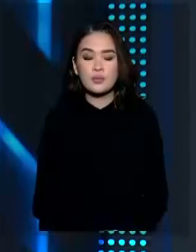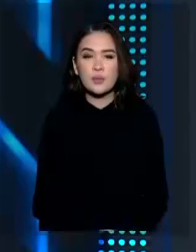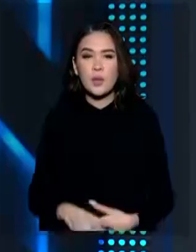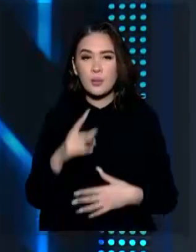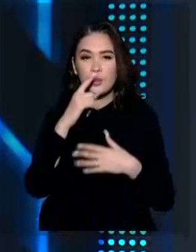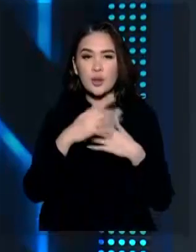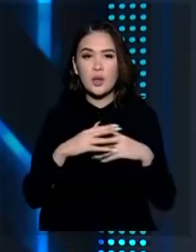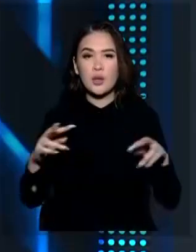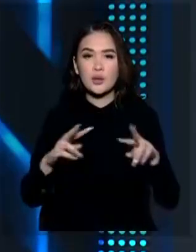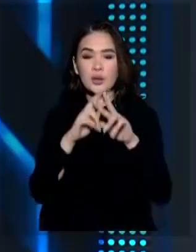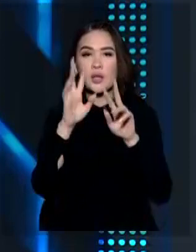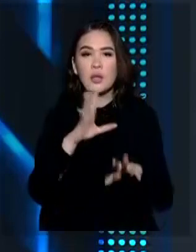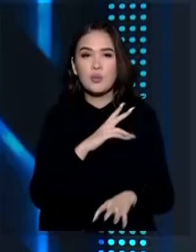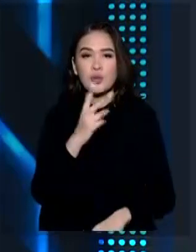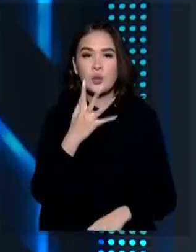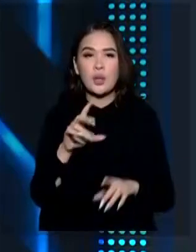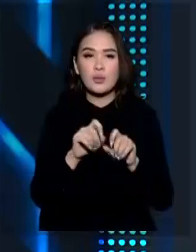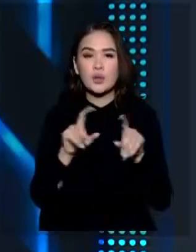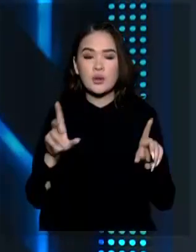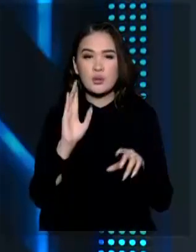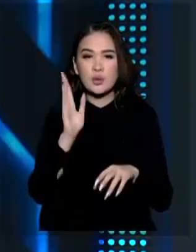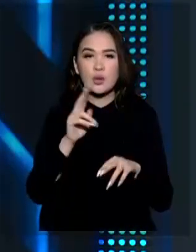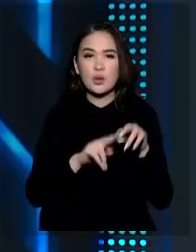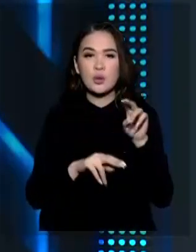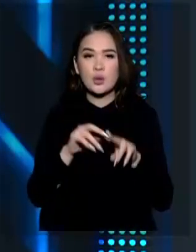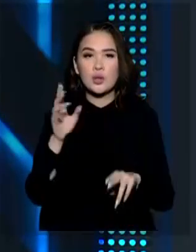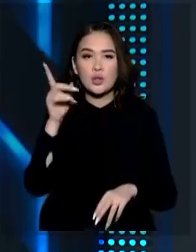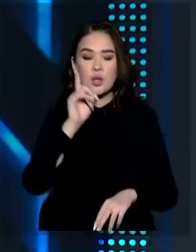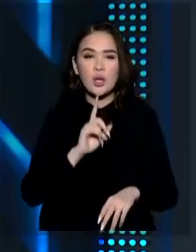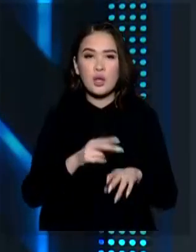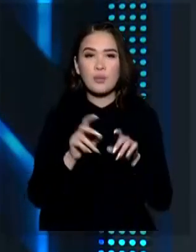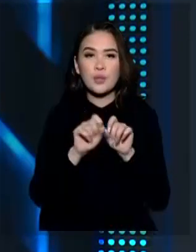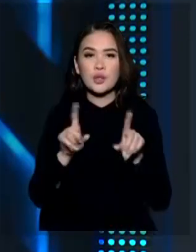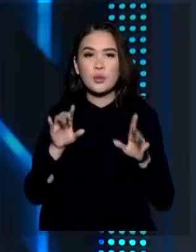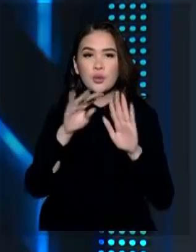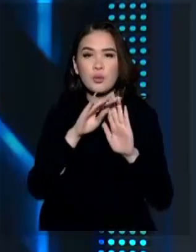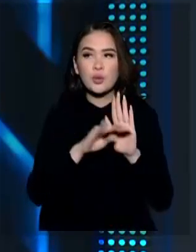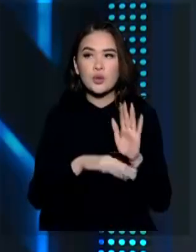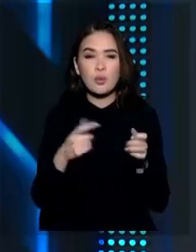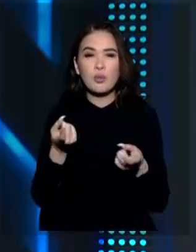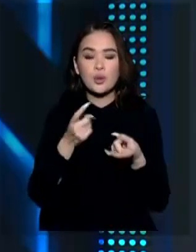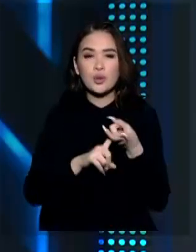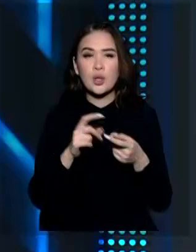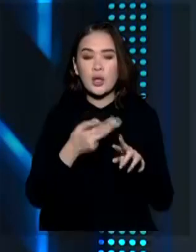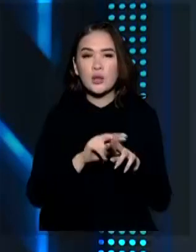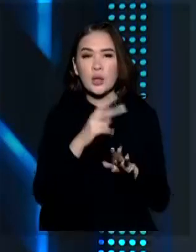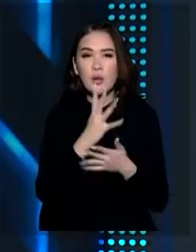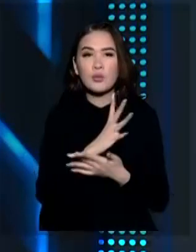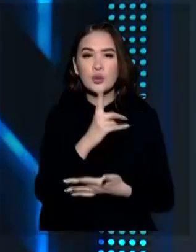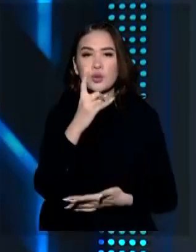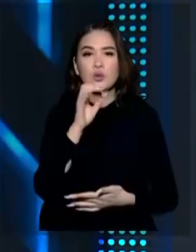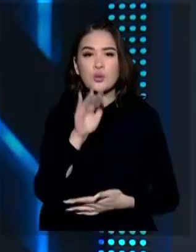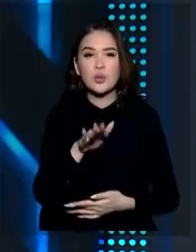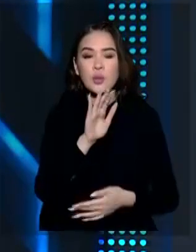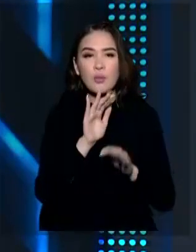Биыл Астанада 25 мектептің құрылысы басталады. Жайлы мектеп ұлттық жобасы бойынша салынатын бұл білім ошақтарында 100